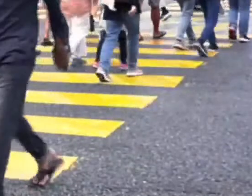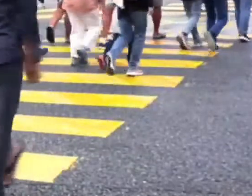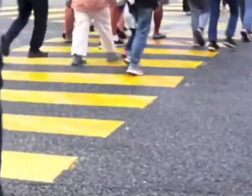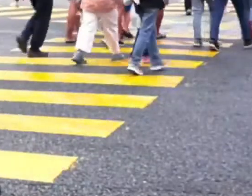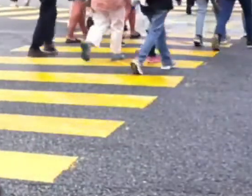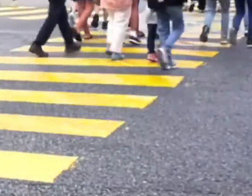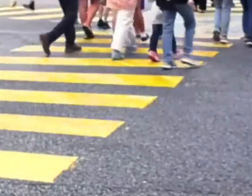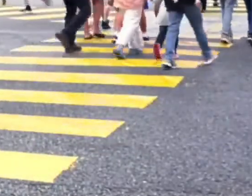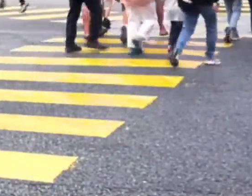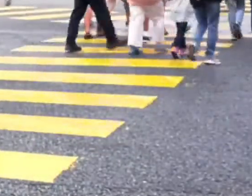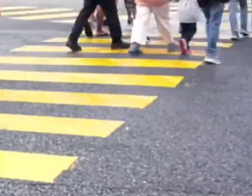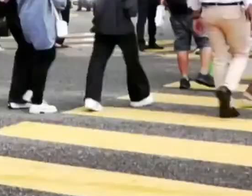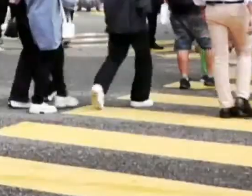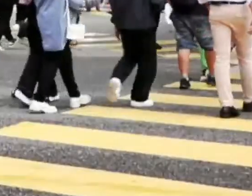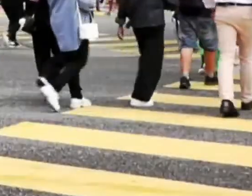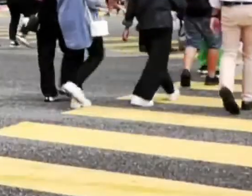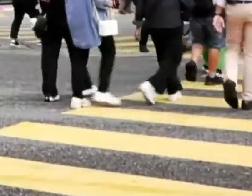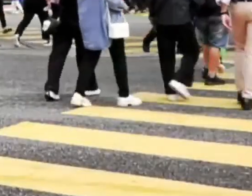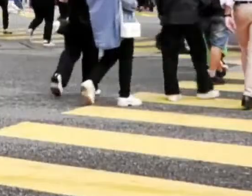mbarkan6